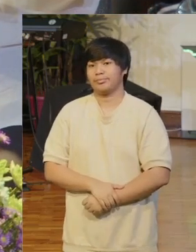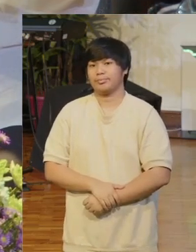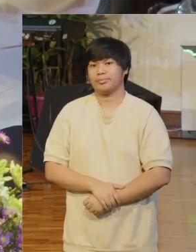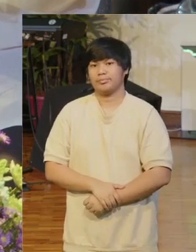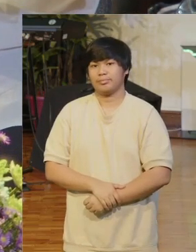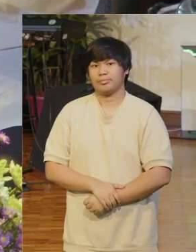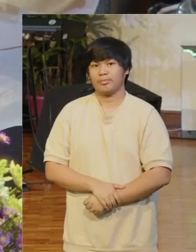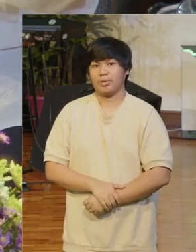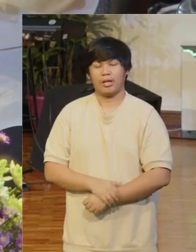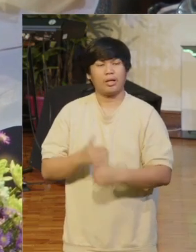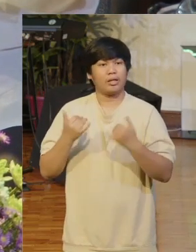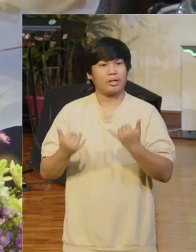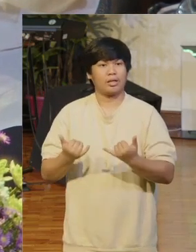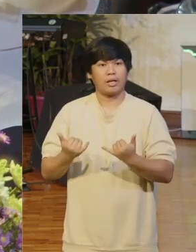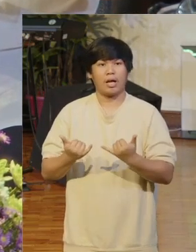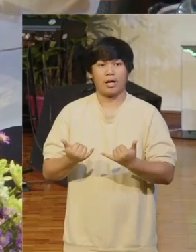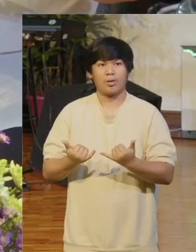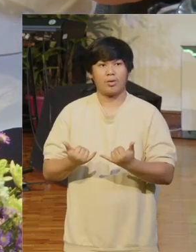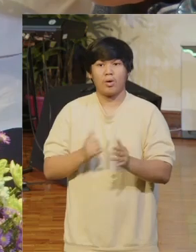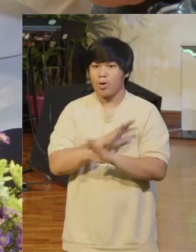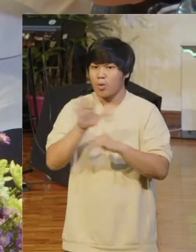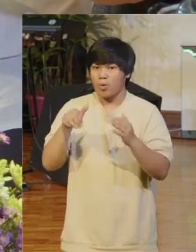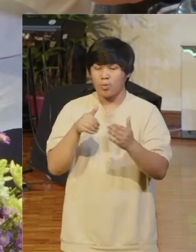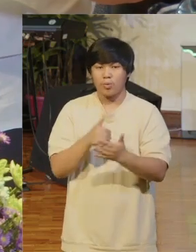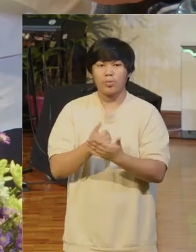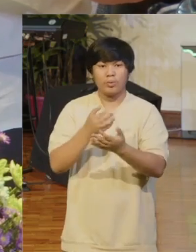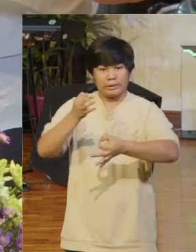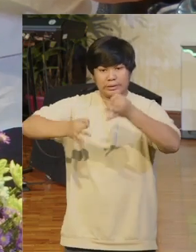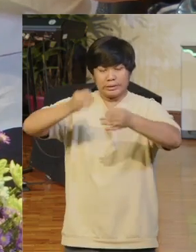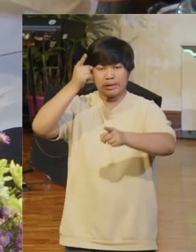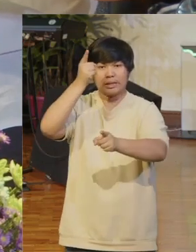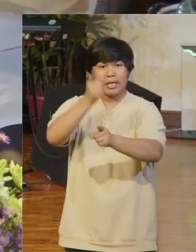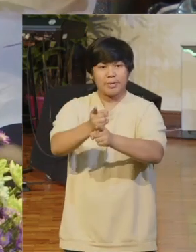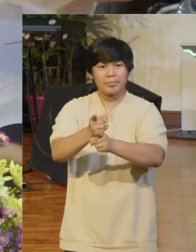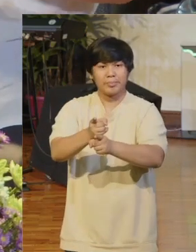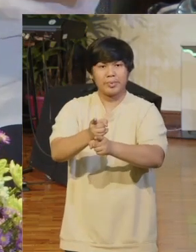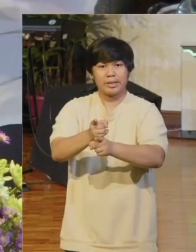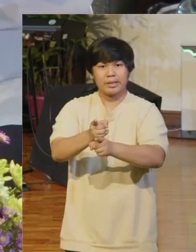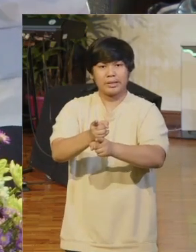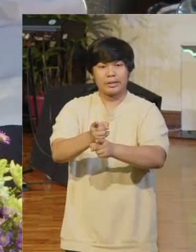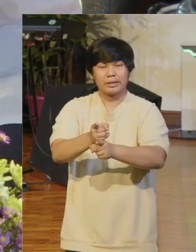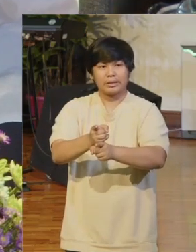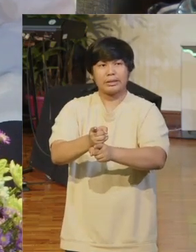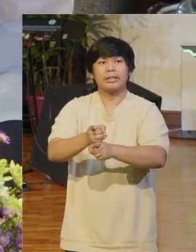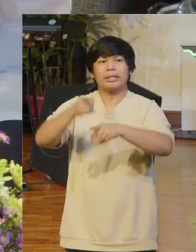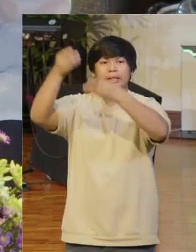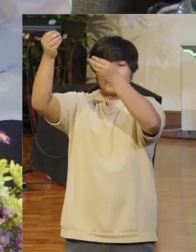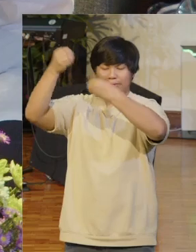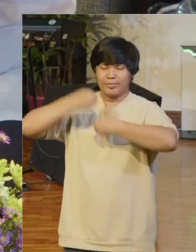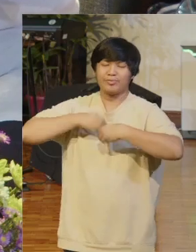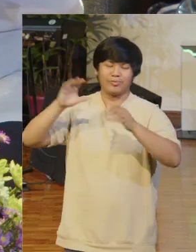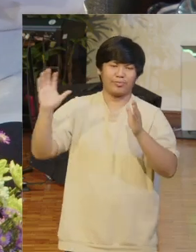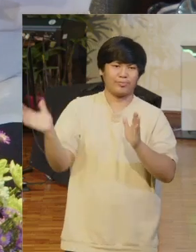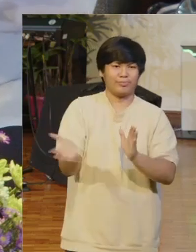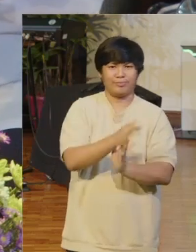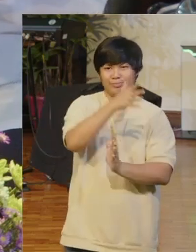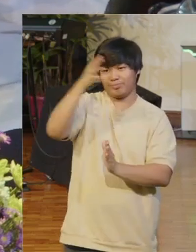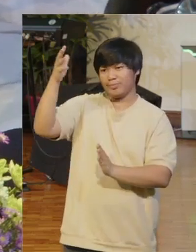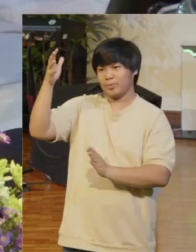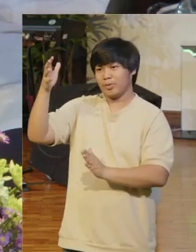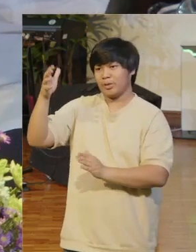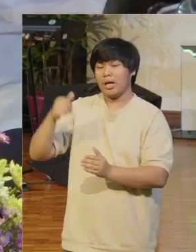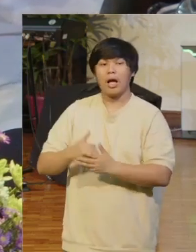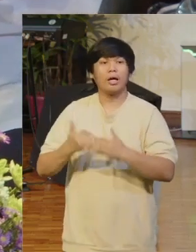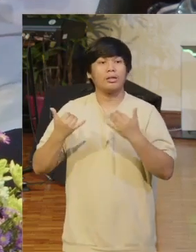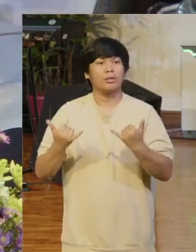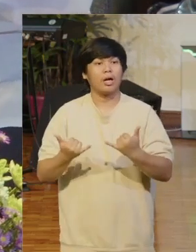Ito ang pinakamatindi. And those whom He justified, He also glorified. Siguro naman,